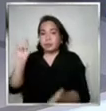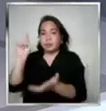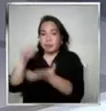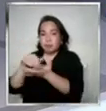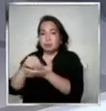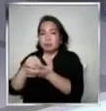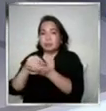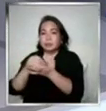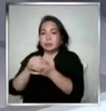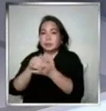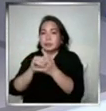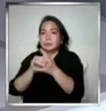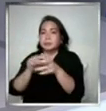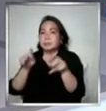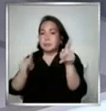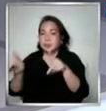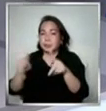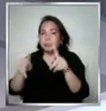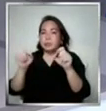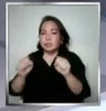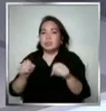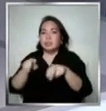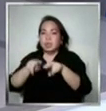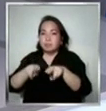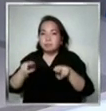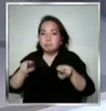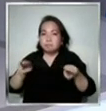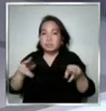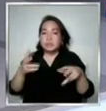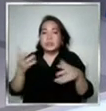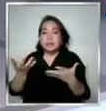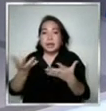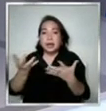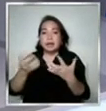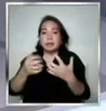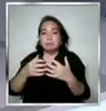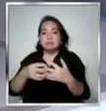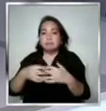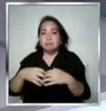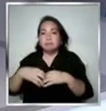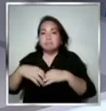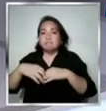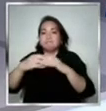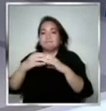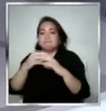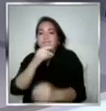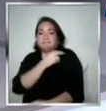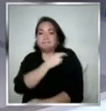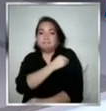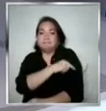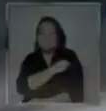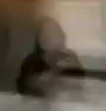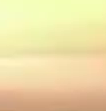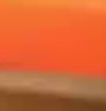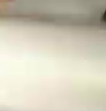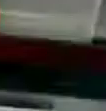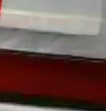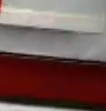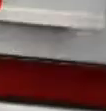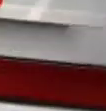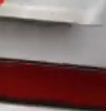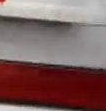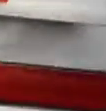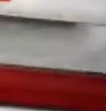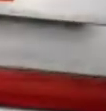quarantine facility na itinatayo sa Pasig. Inaasahang magagamit na yan sa susunod na linggo. At nakatutok live si Mariz